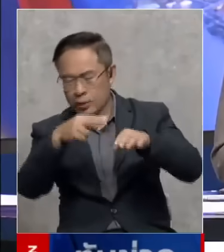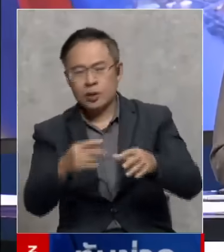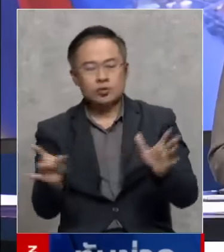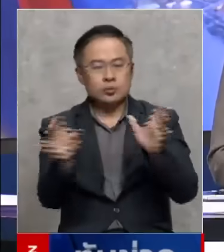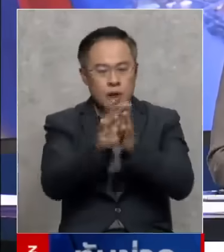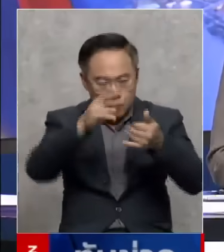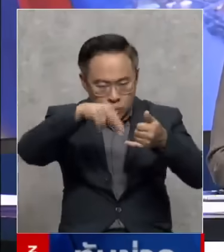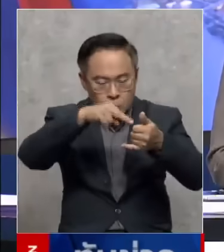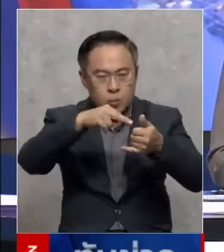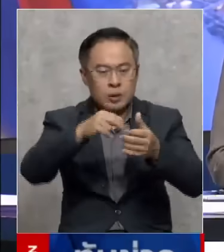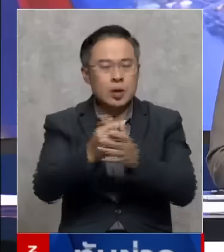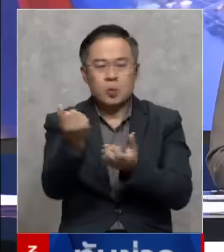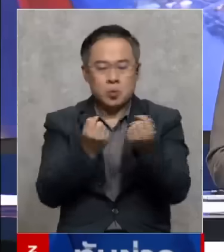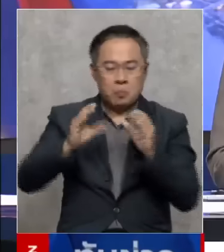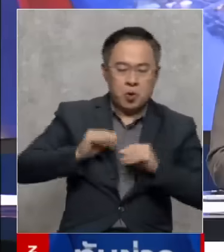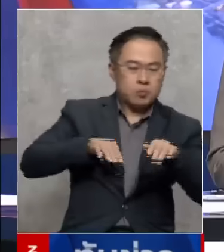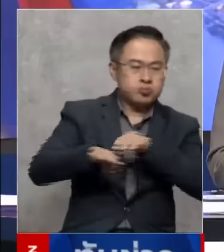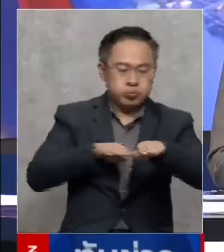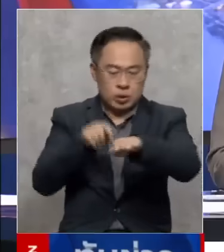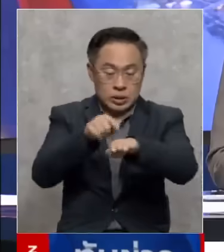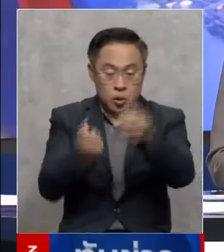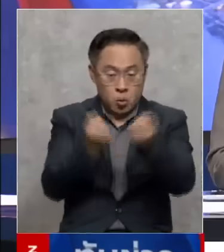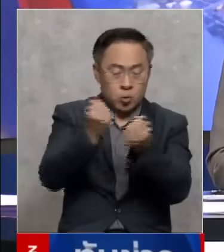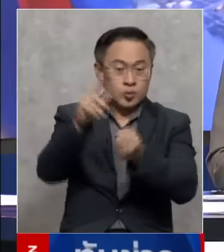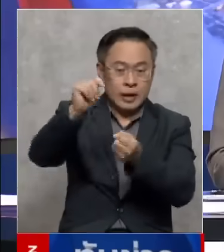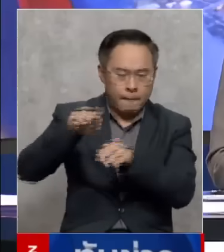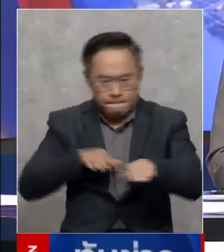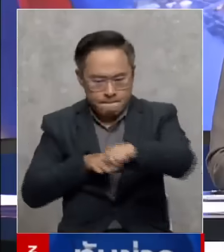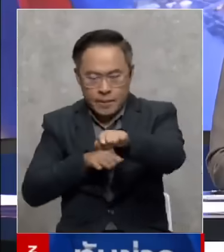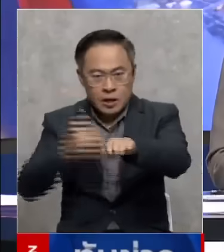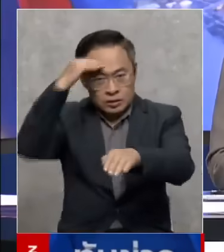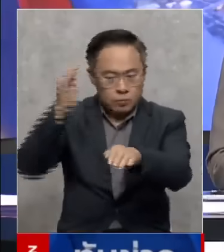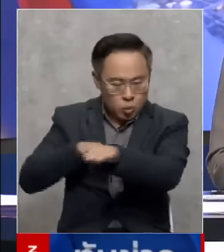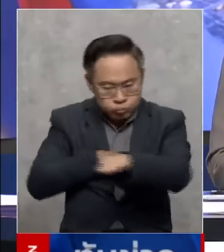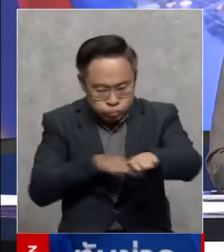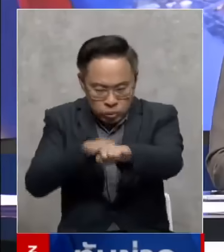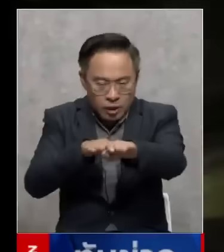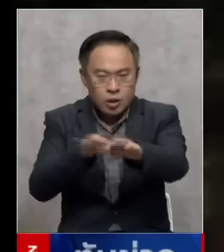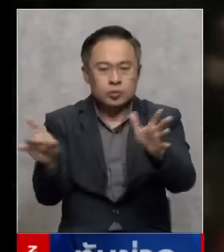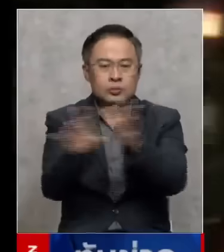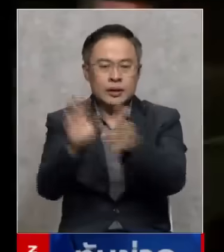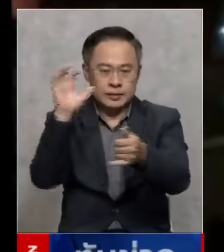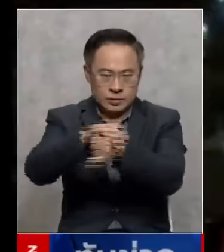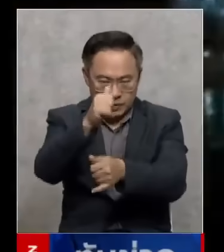ต่างด้าว 21คนน่ะค่ะยัดมาในรถคันเดียวกันไปดูวินาทีจับกุมกันก่อนค่ะ